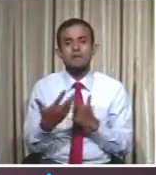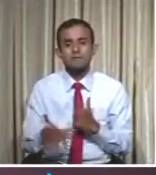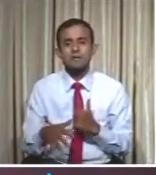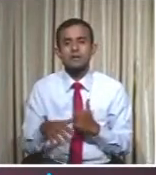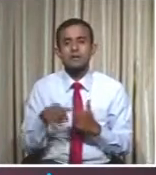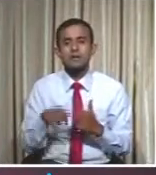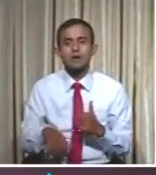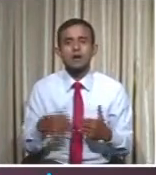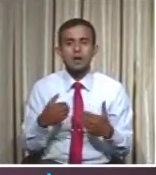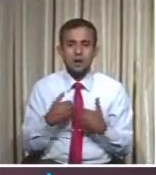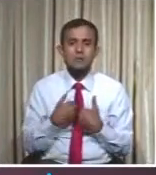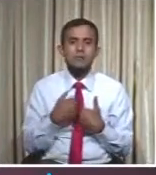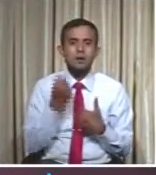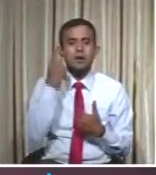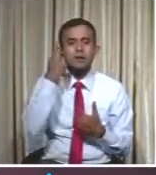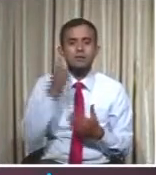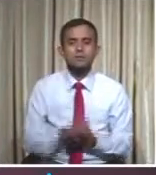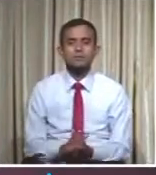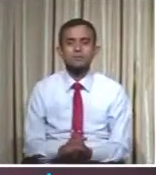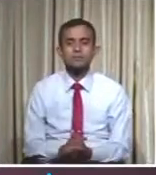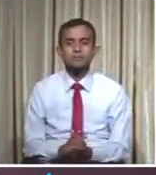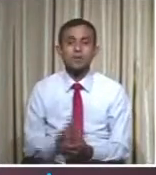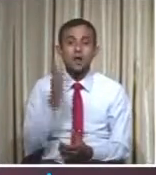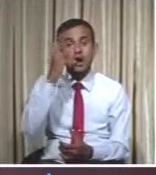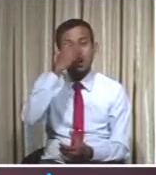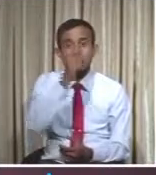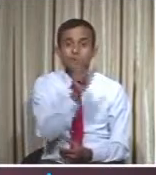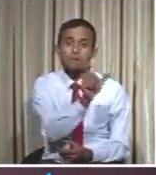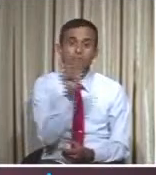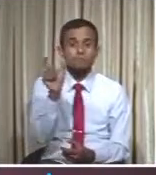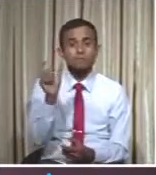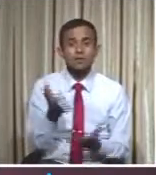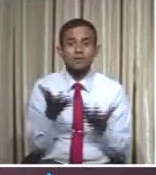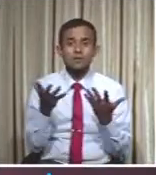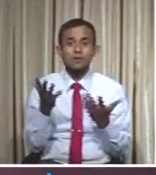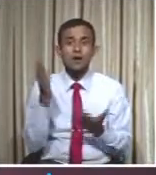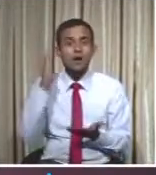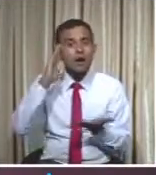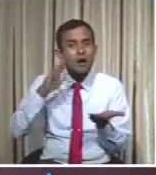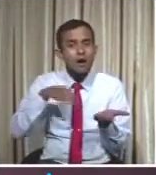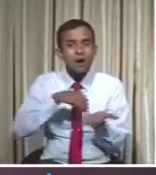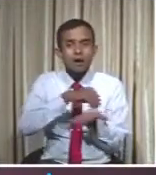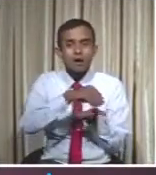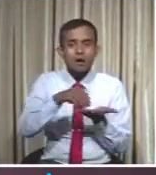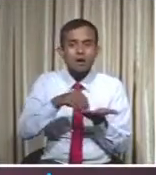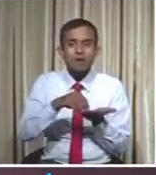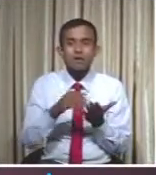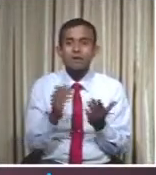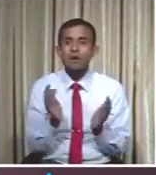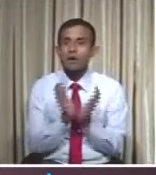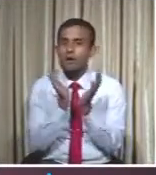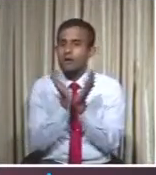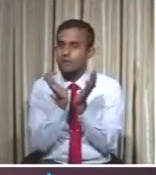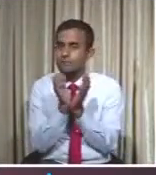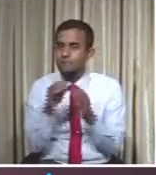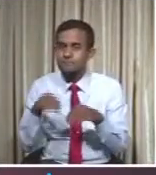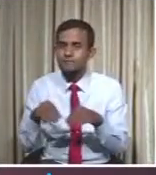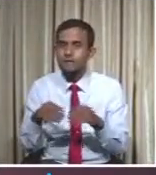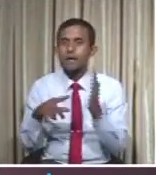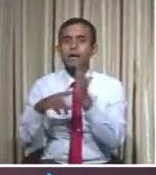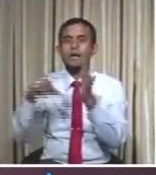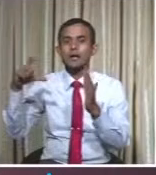කියන එකයි අපිට අපේ හැඟීම. ලස්සන වචන ගොඩක් තියෙනවා. කාබනික හරිත වගාව හරිත